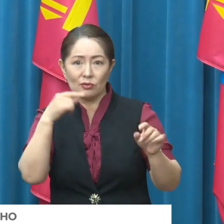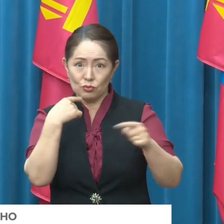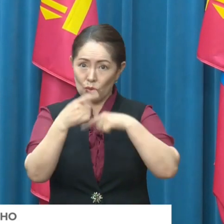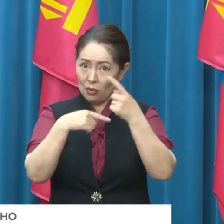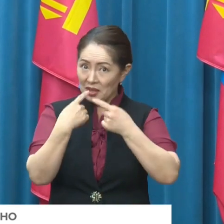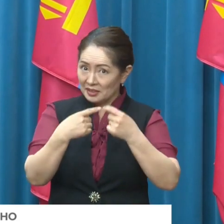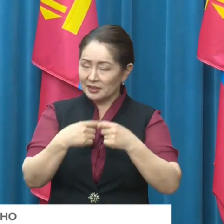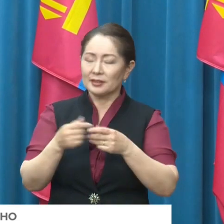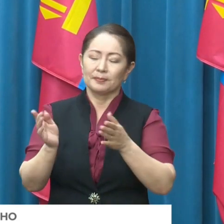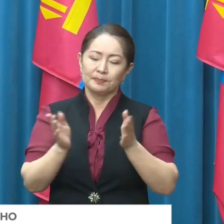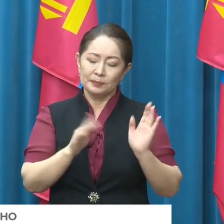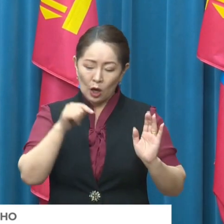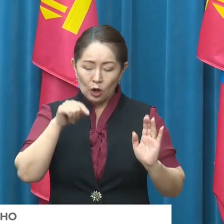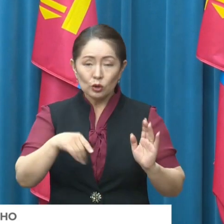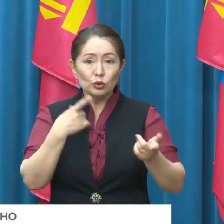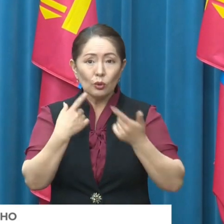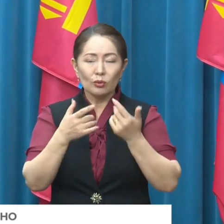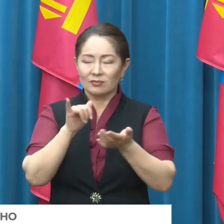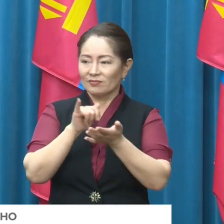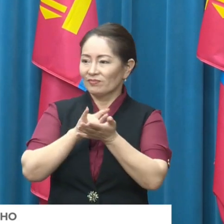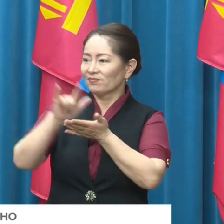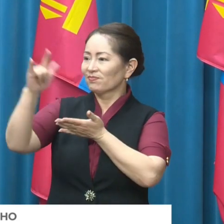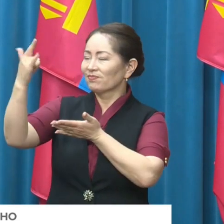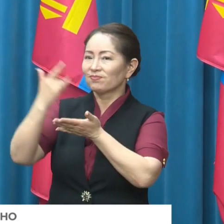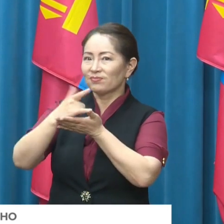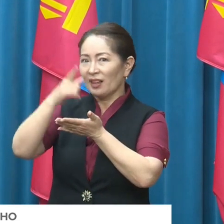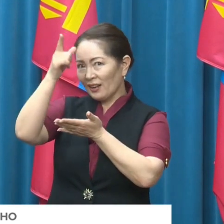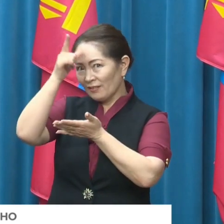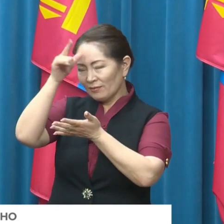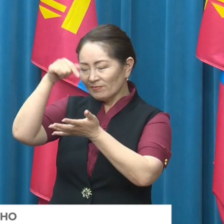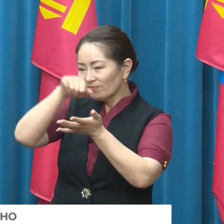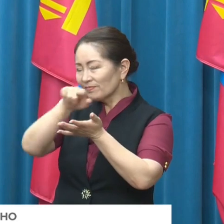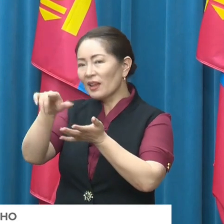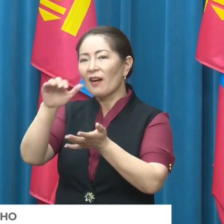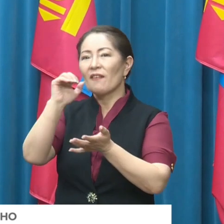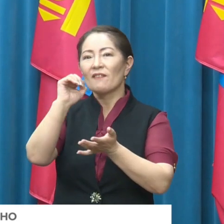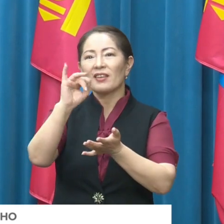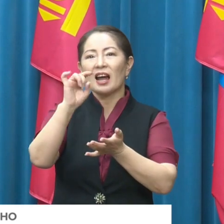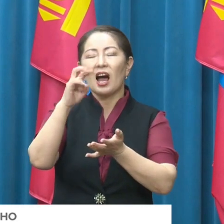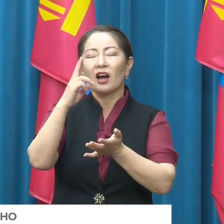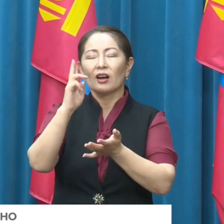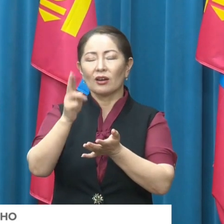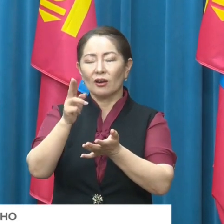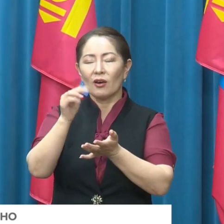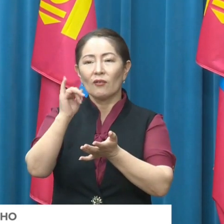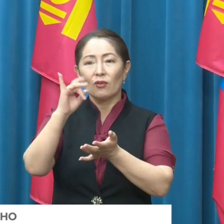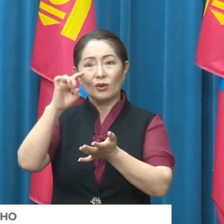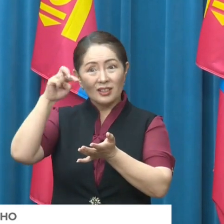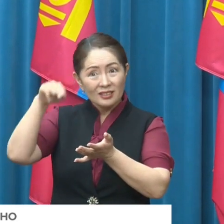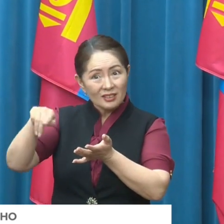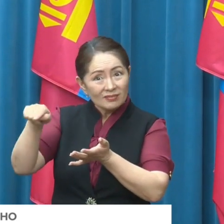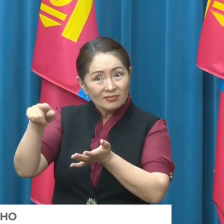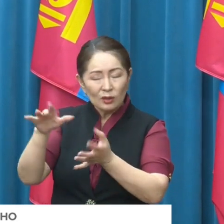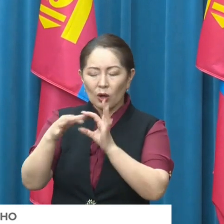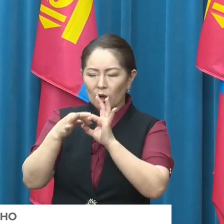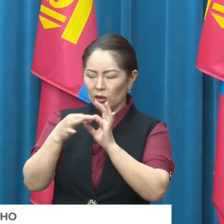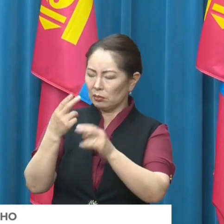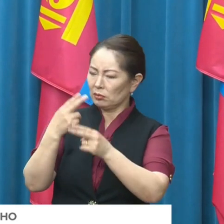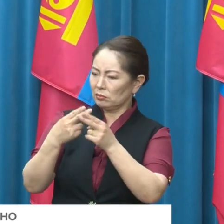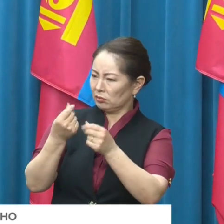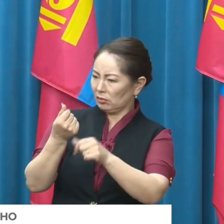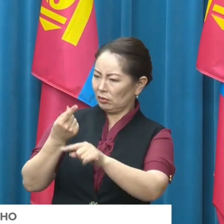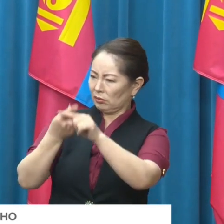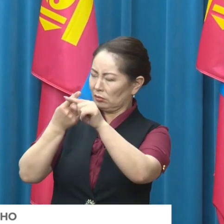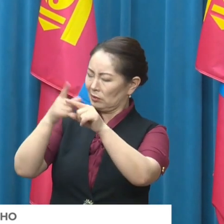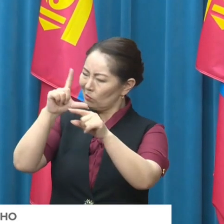өнөөдрийн хурлаанаар Франкфуртын чиглэлийн нислэгийн давтамжийг нэмэгдүүлэх, за, ингэхдээ Мяд төрийн өмчит компанид татаас өгөх